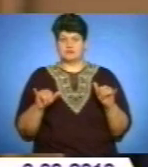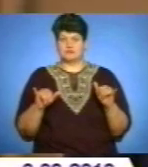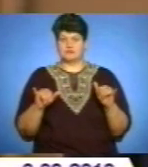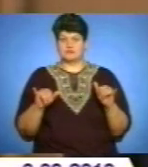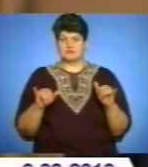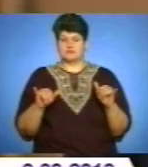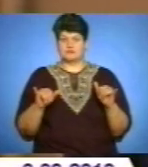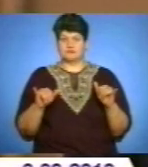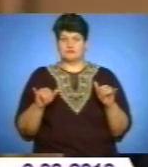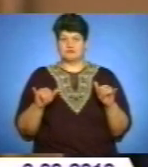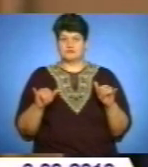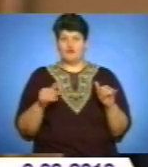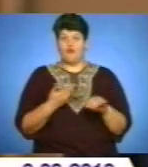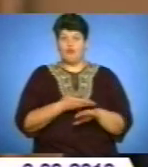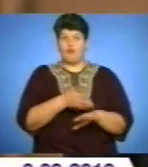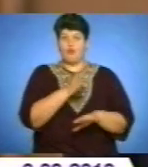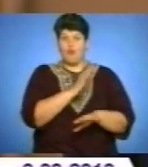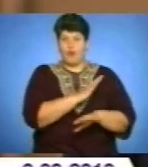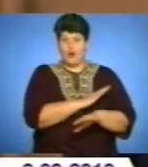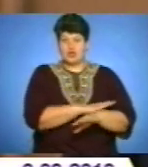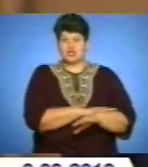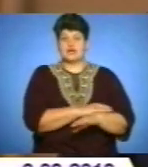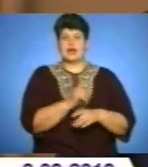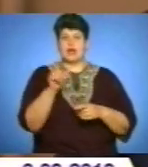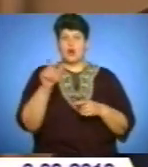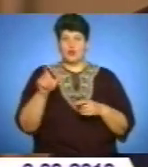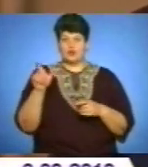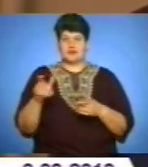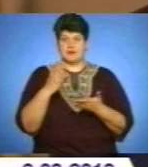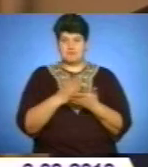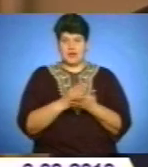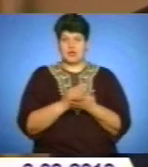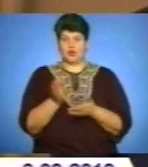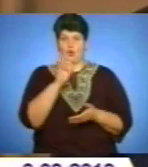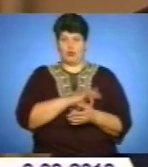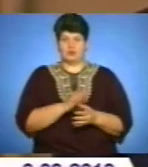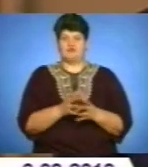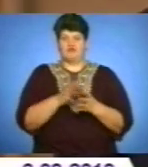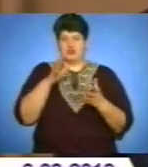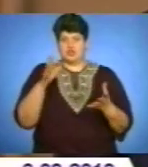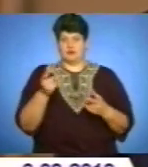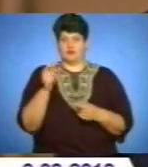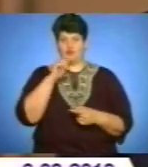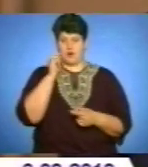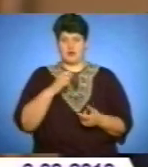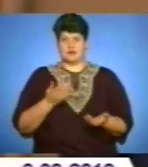так скажем, в Польше люди имеют доходы несколько выше, чем на Украине. Так почему,